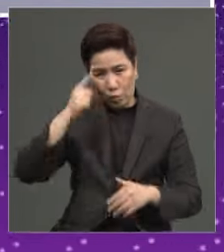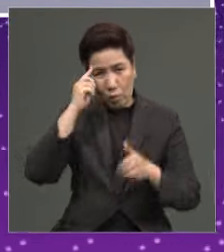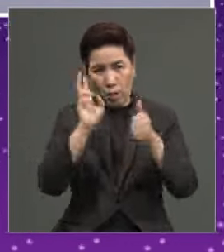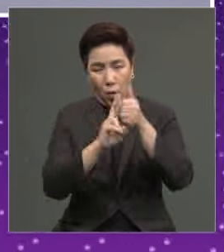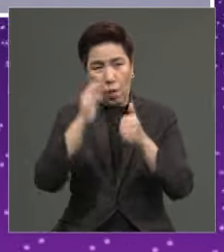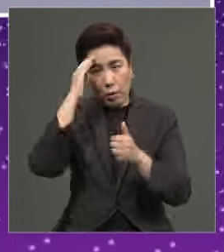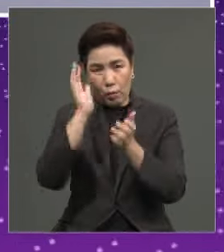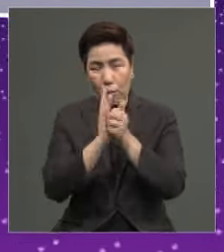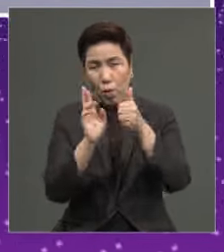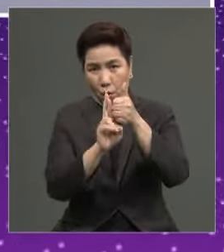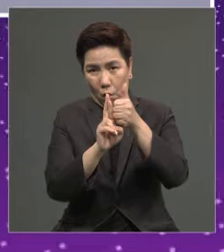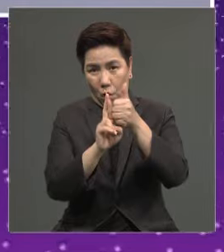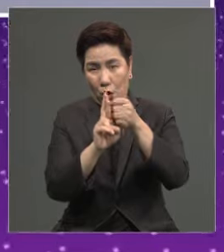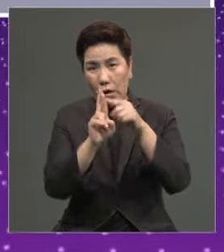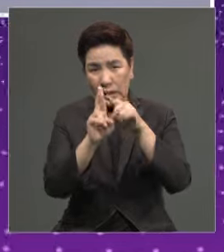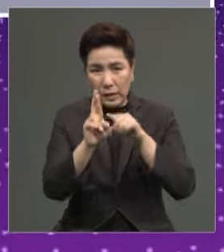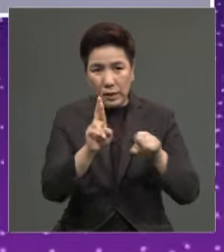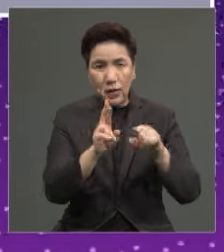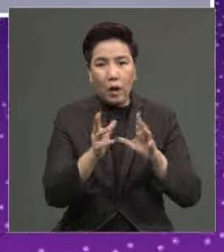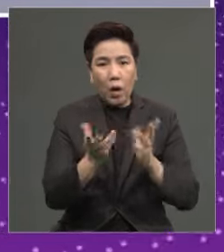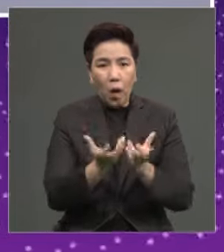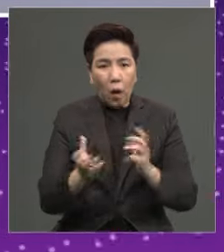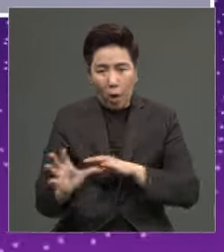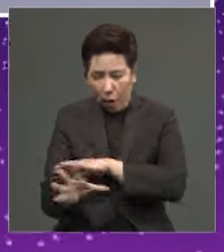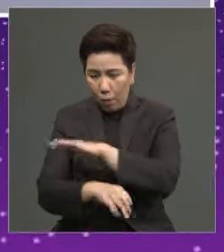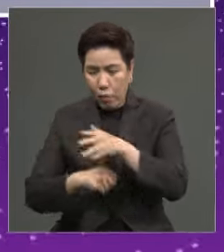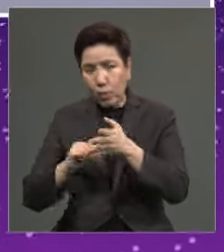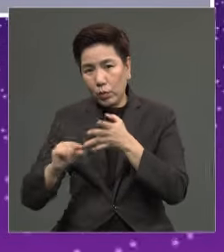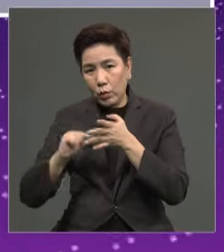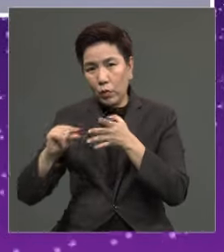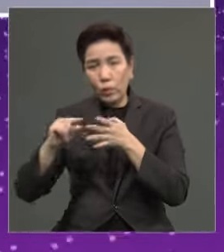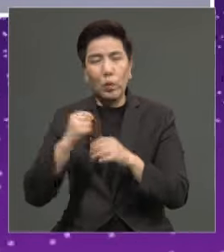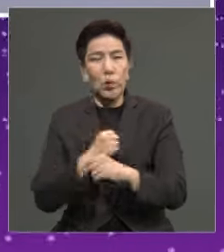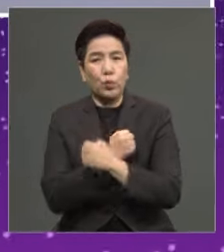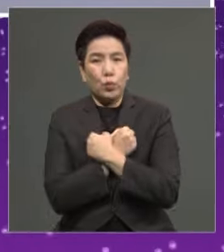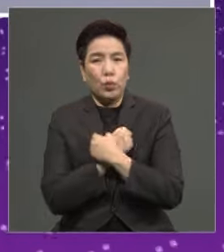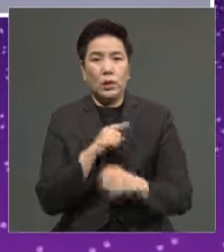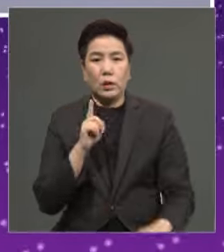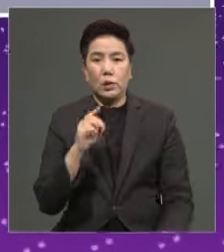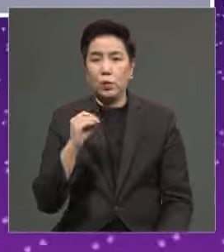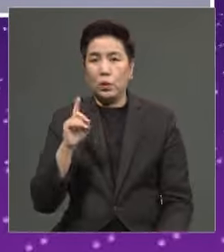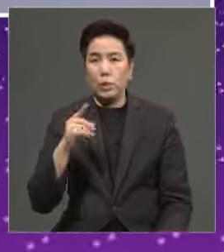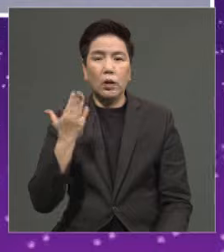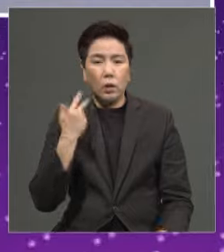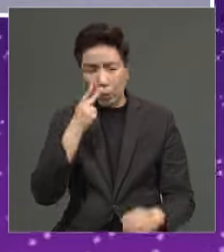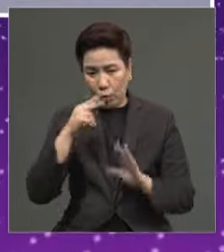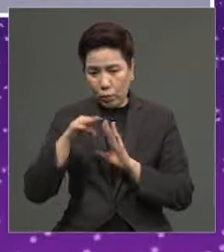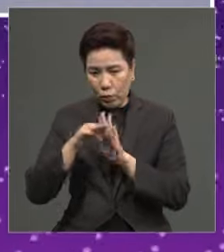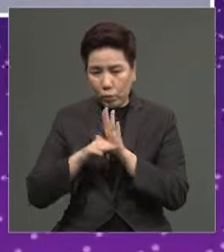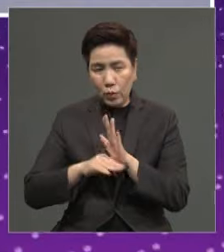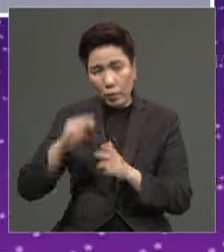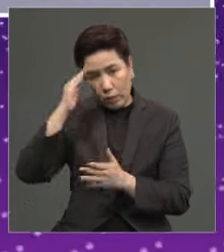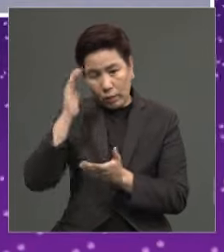นะฮะว่าอดีตภรรยาว่าภรรยาเนี่ยลักทรัพย์ในคอนโดมิเนียมแห่งหนึ่งย่านสุขุมวิท 101จากการสอบสวนตามขั้นตอนของกฎ